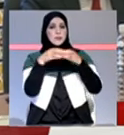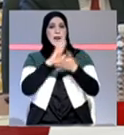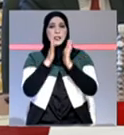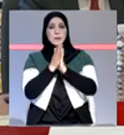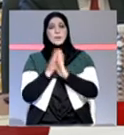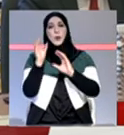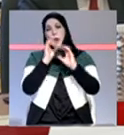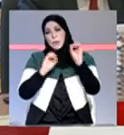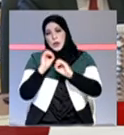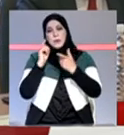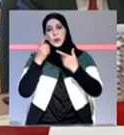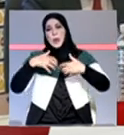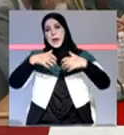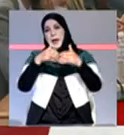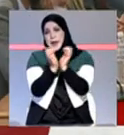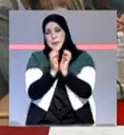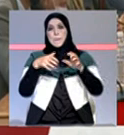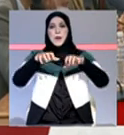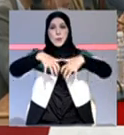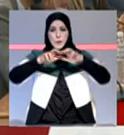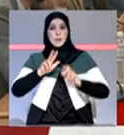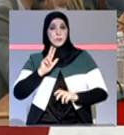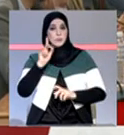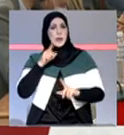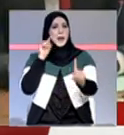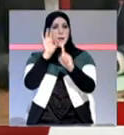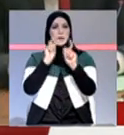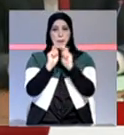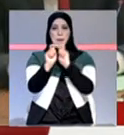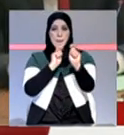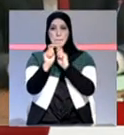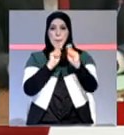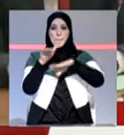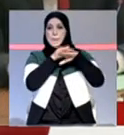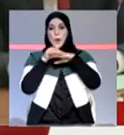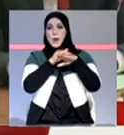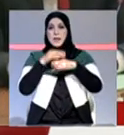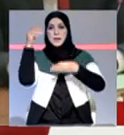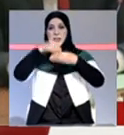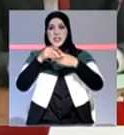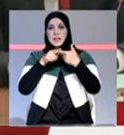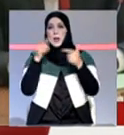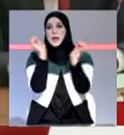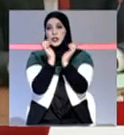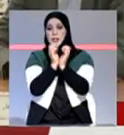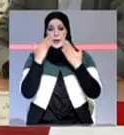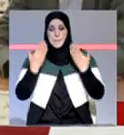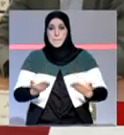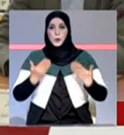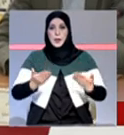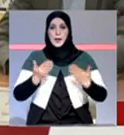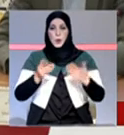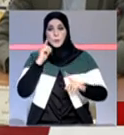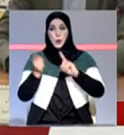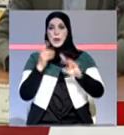المشهد السياسي والبرلماني والهادف الى التشاور حول عدد من القضايا الاقتصاديه والاجتماعيه الراهنه وخاصه